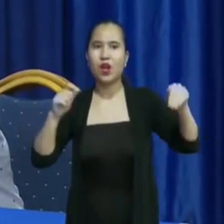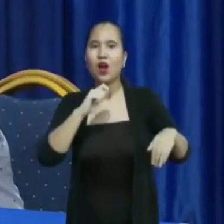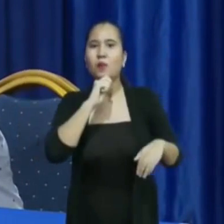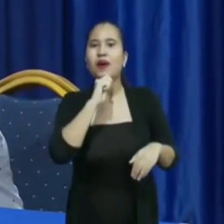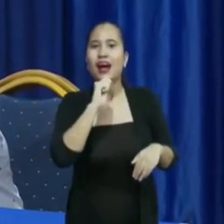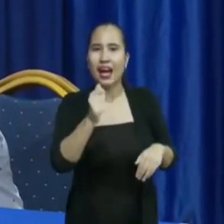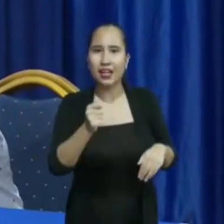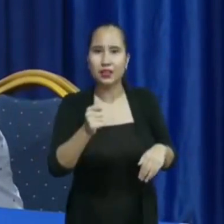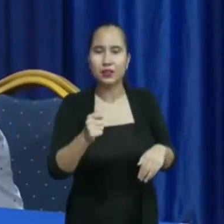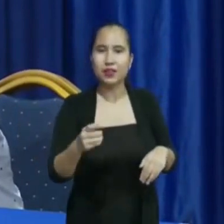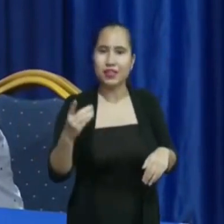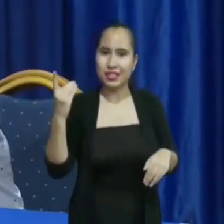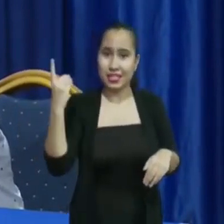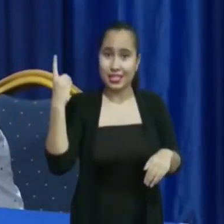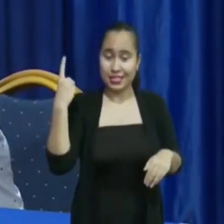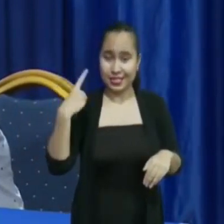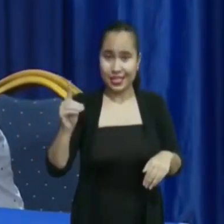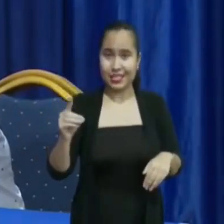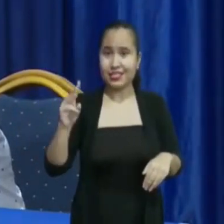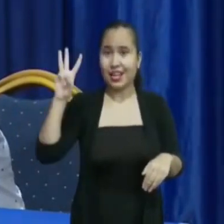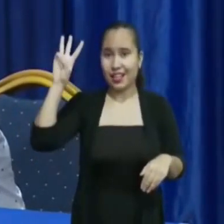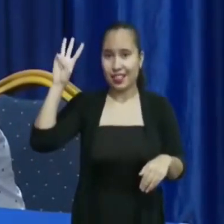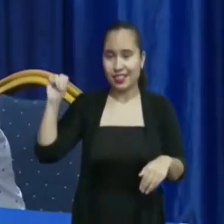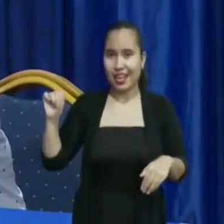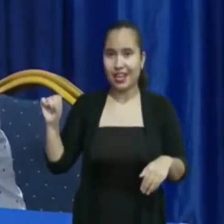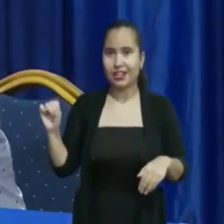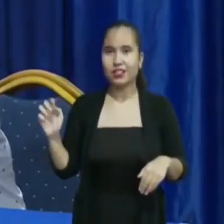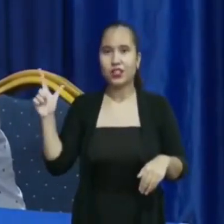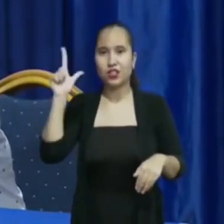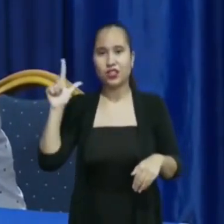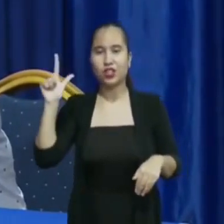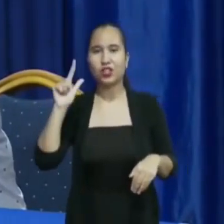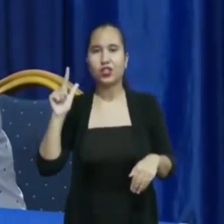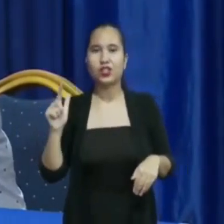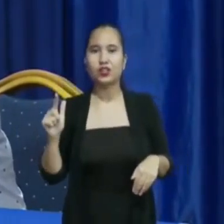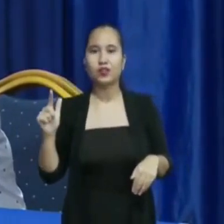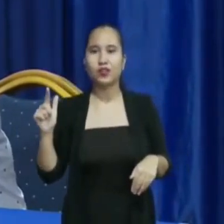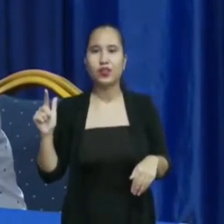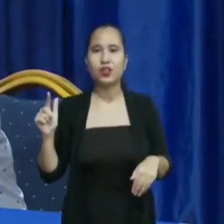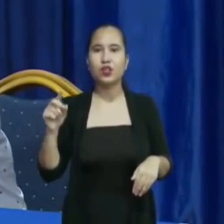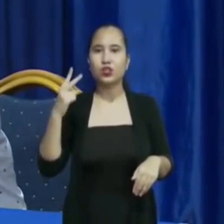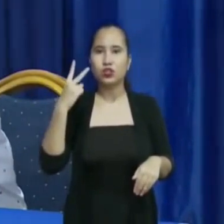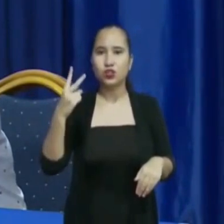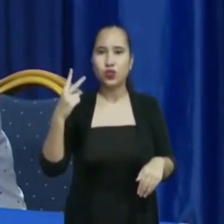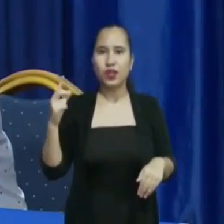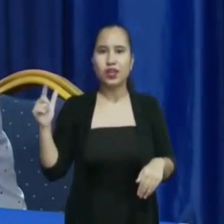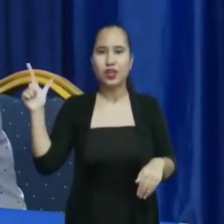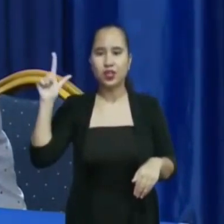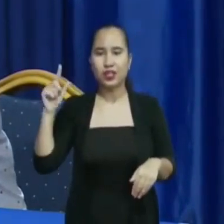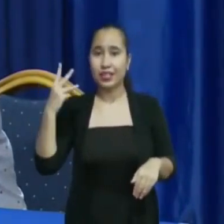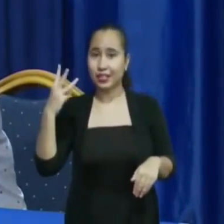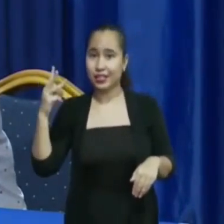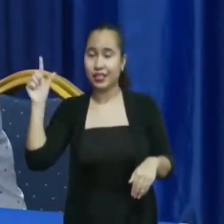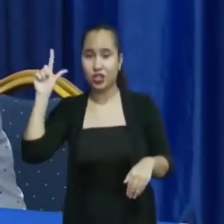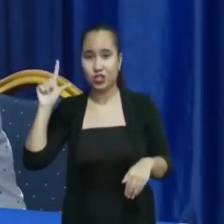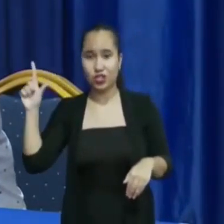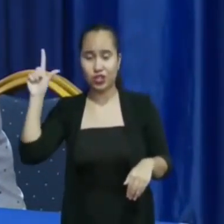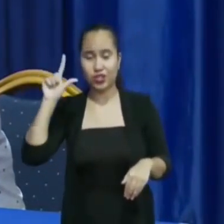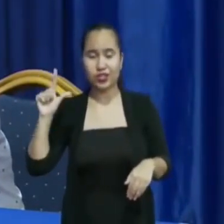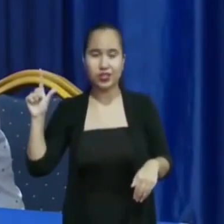om zich aan te melden dinsdag 30 juni, donderdag 2 juli of vrijdag 3